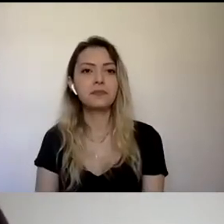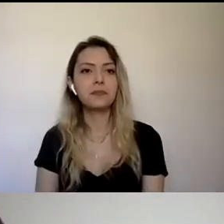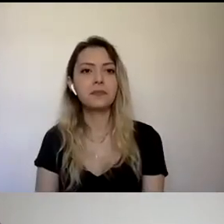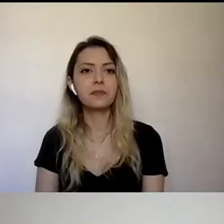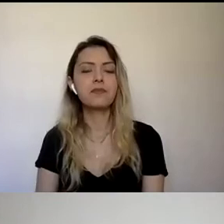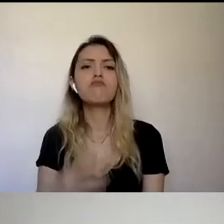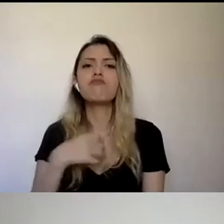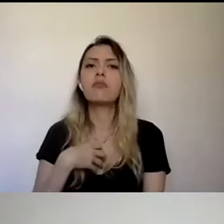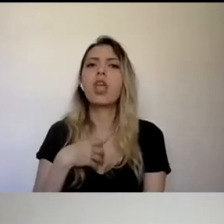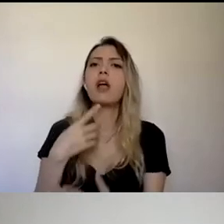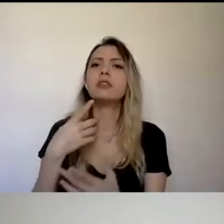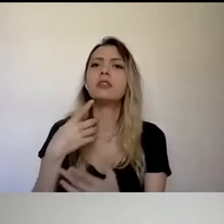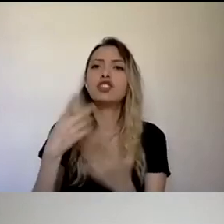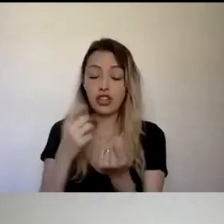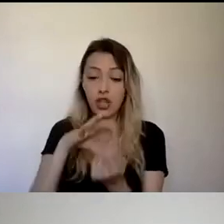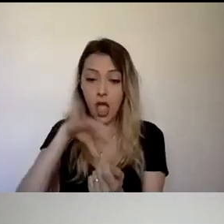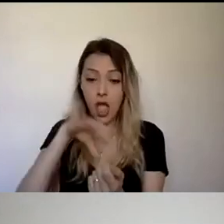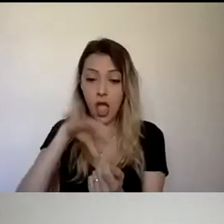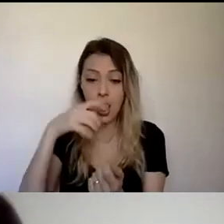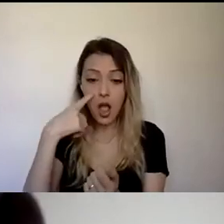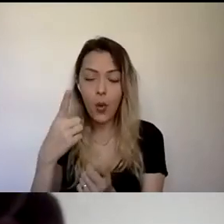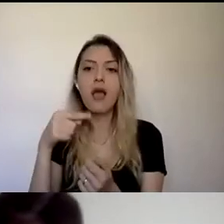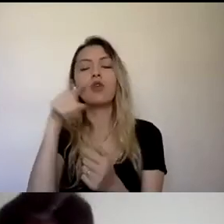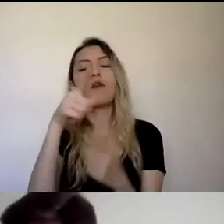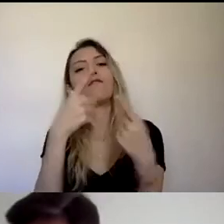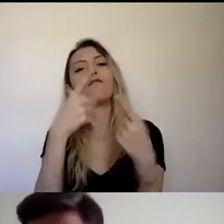sivil toplum örgütleriyle ağ kurarak